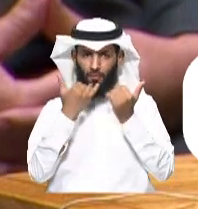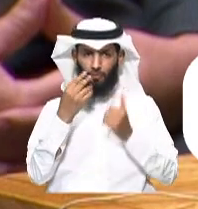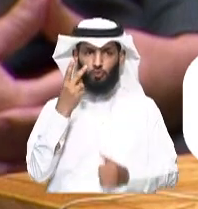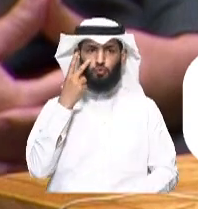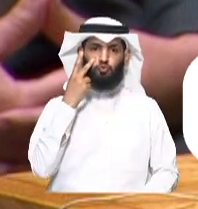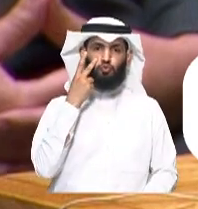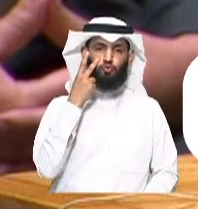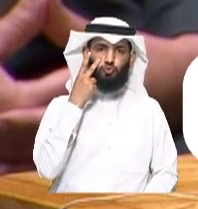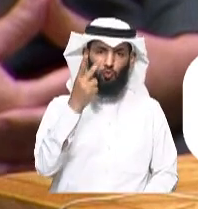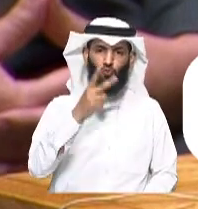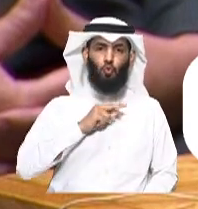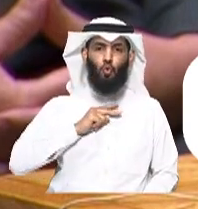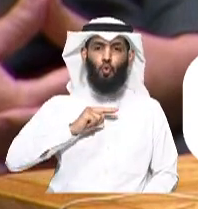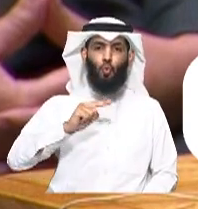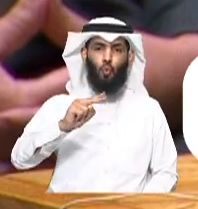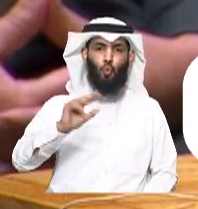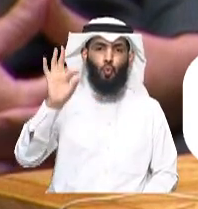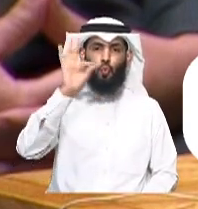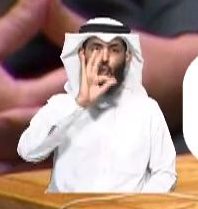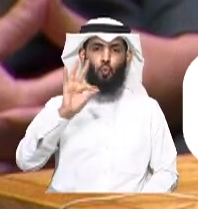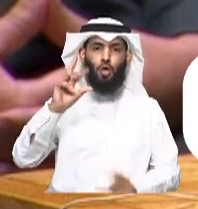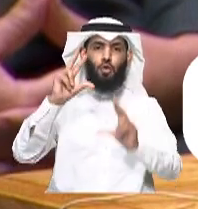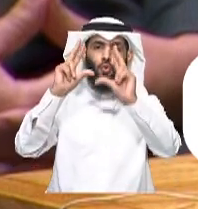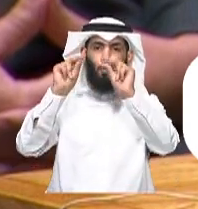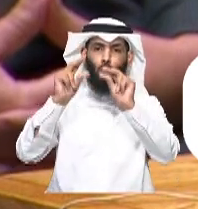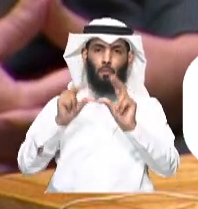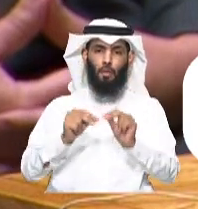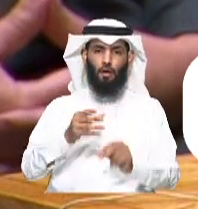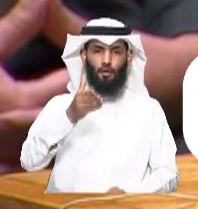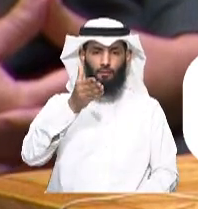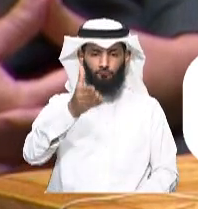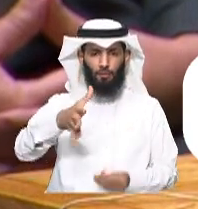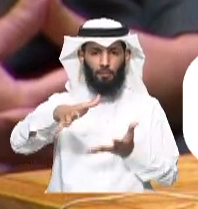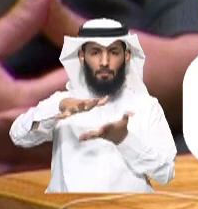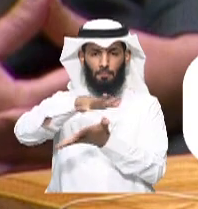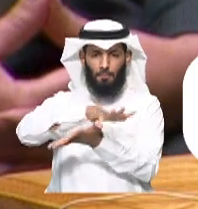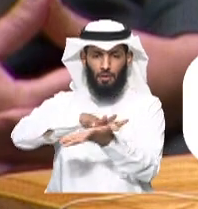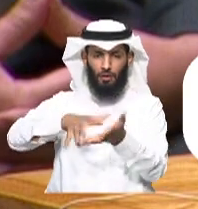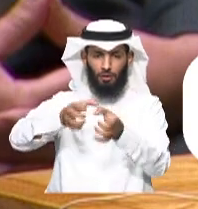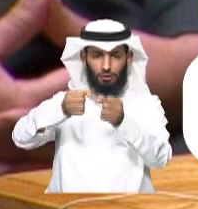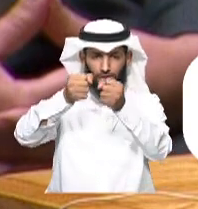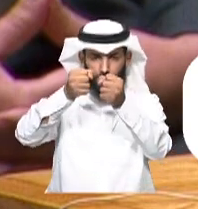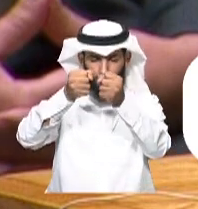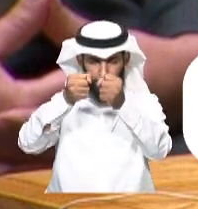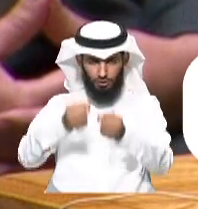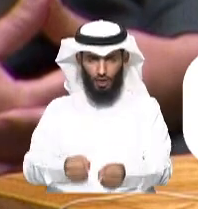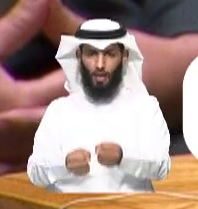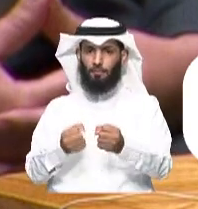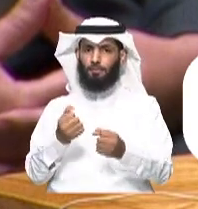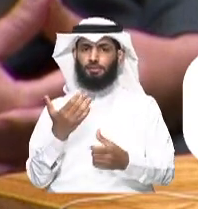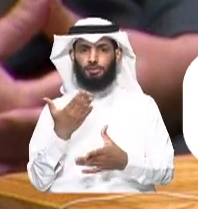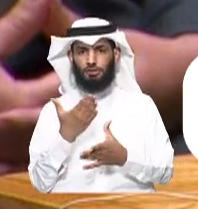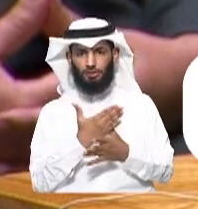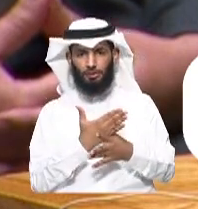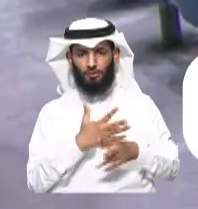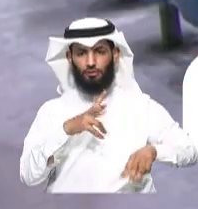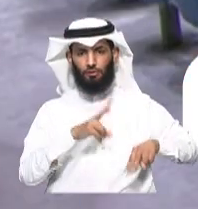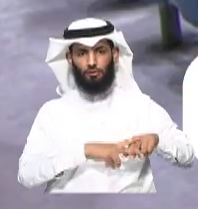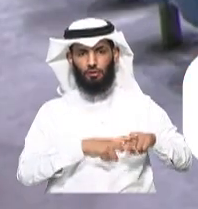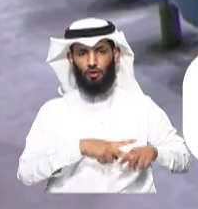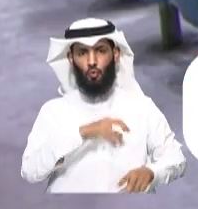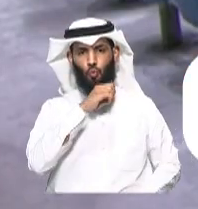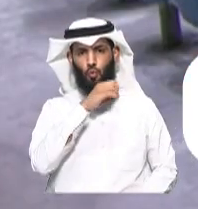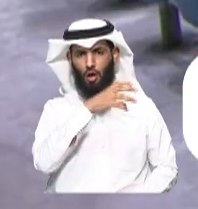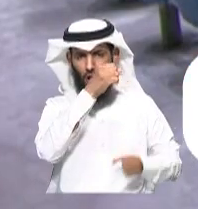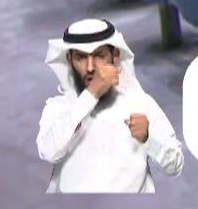الجمهوريه اللبنانيه ولماس الانسانيه المتفاقم التي المت بهم بسبب وحشيه هذا الكيان المحتل